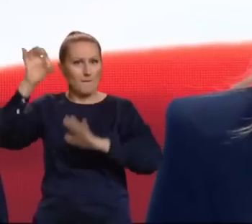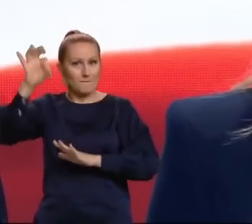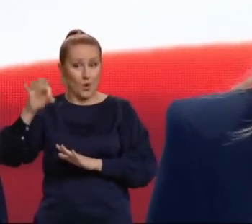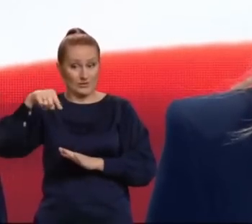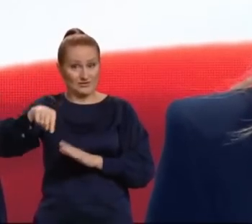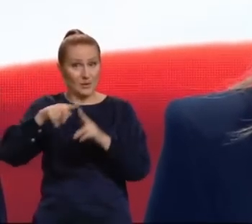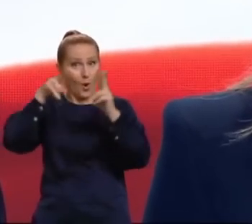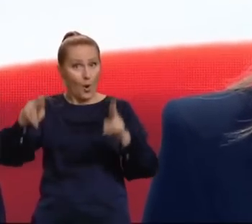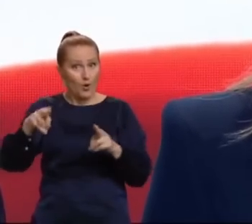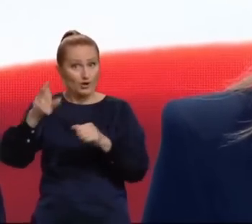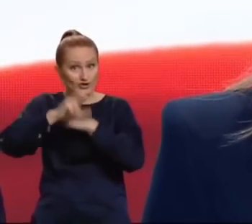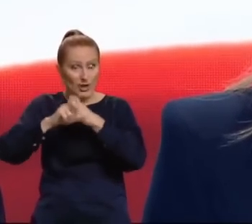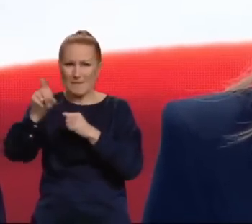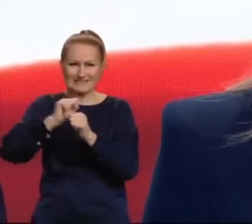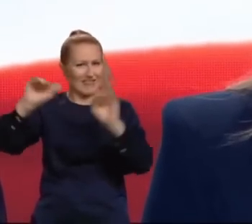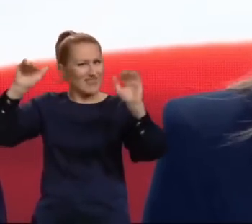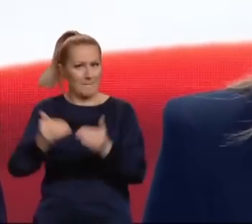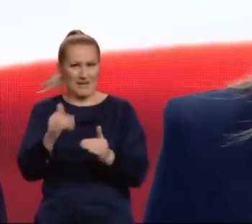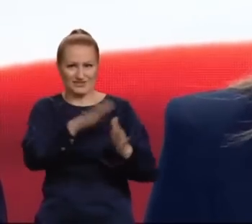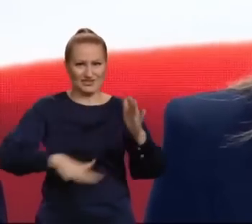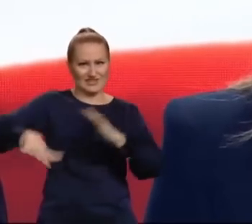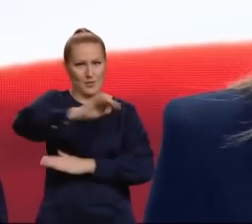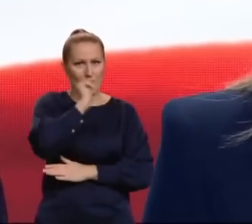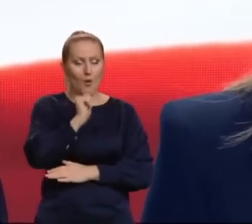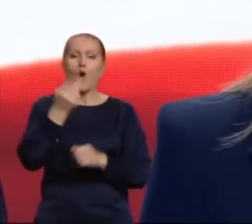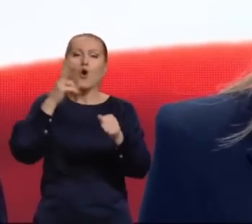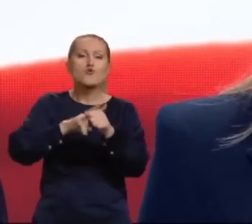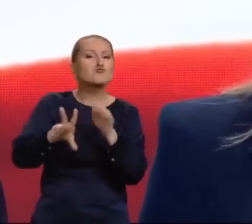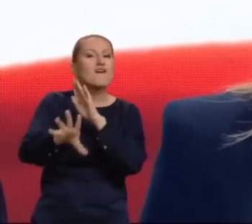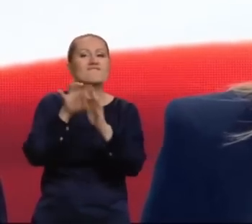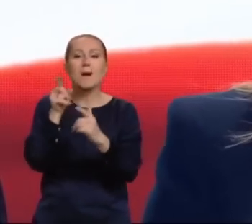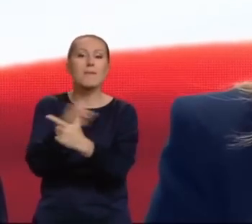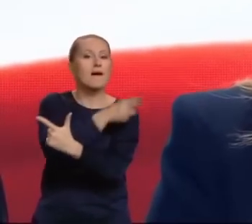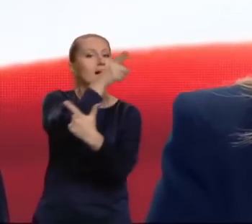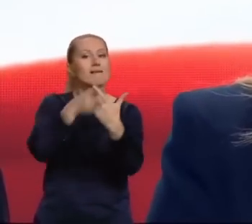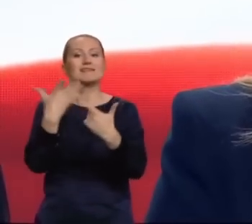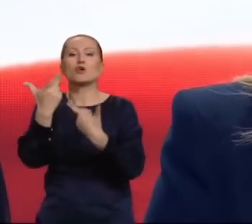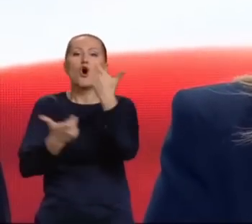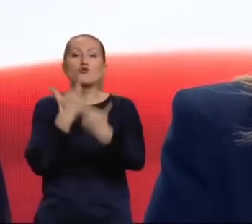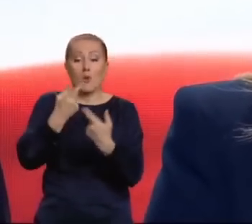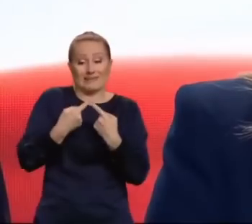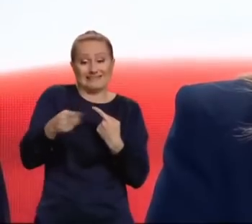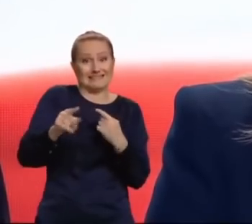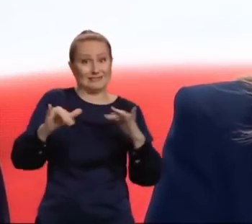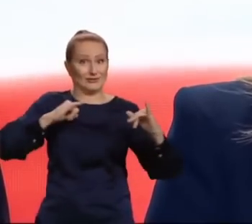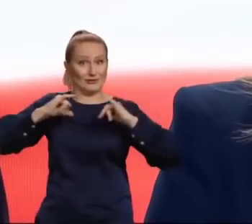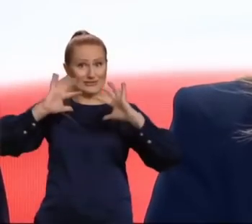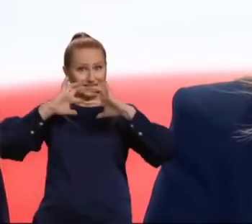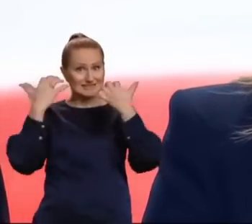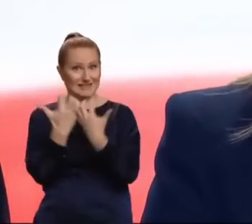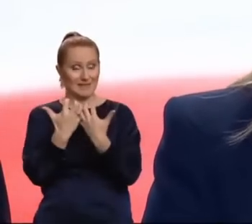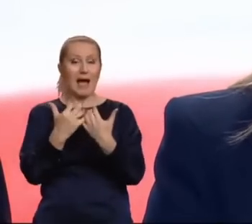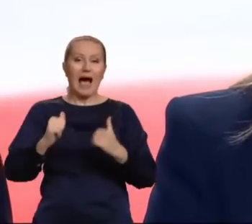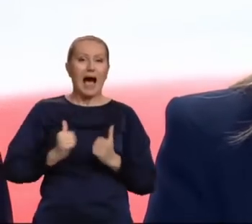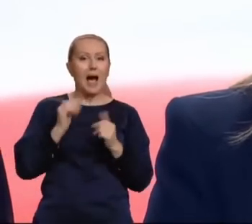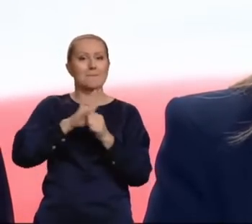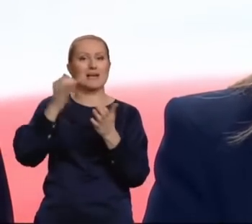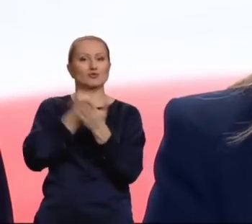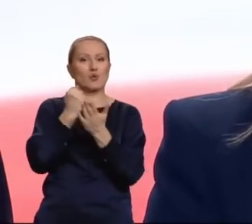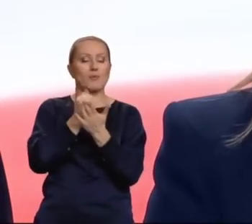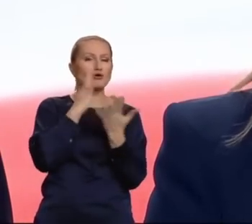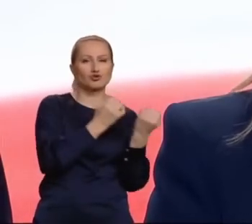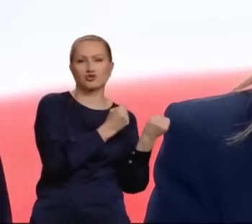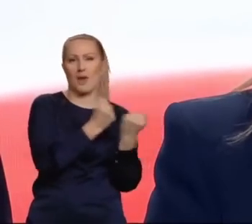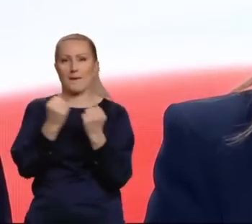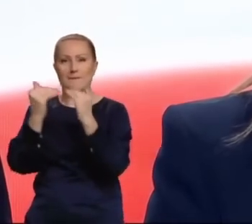i należy do najniższych w Europie. Jakich narzędzi zamierzają państwo używać w zbliżającej się kadencji Sejmu, aby poziom bezrobocia utrzymał się na niskim